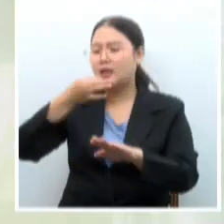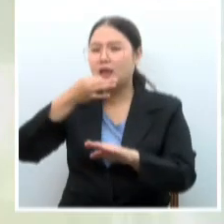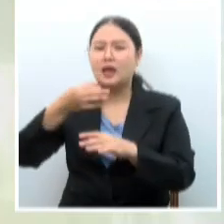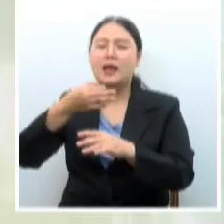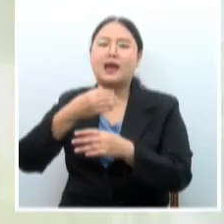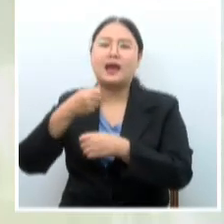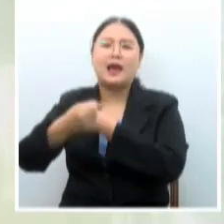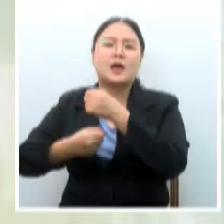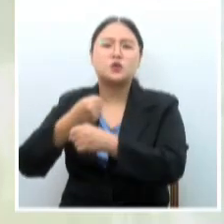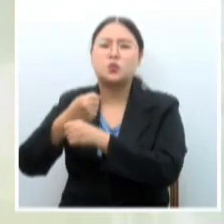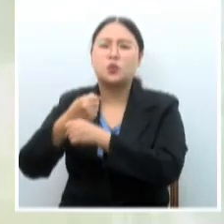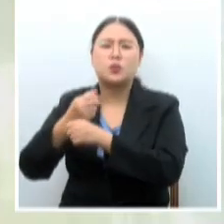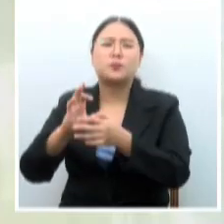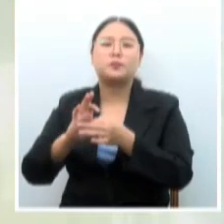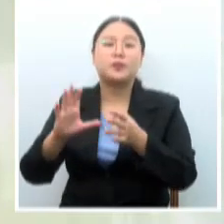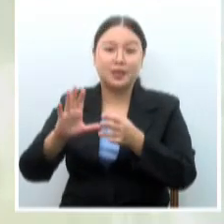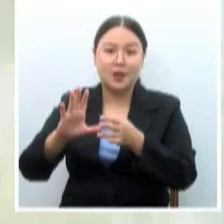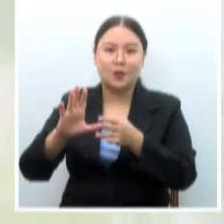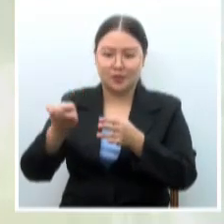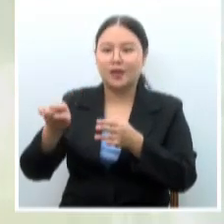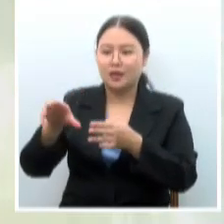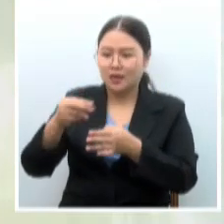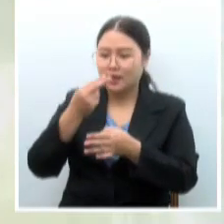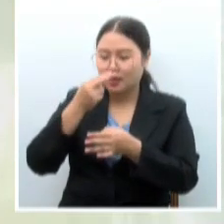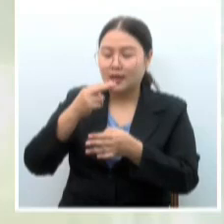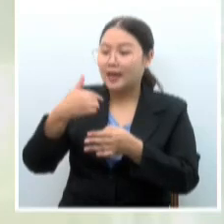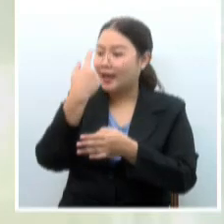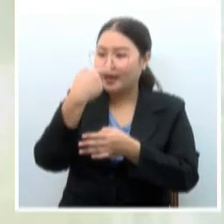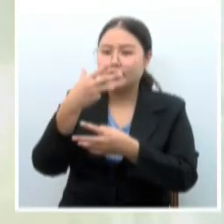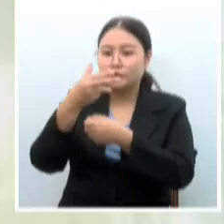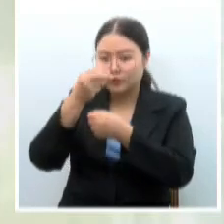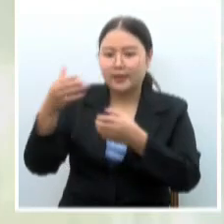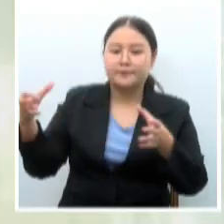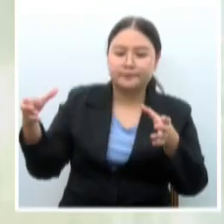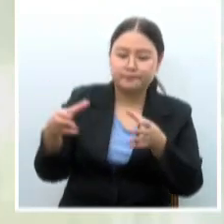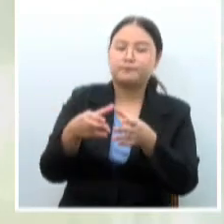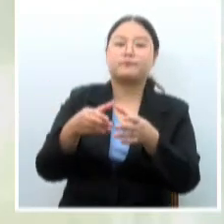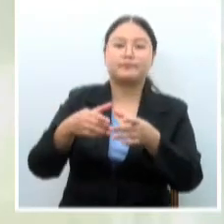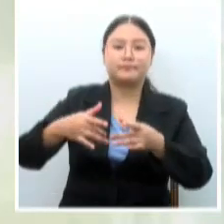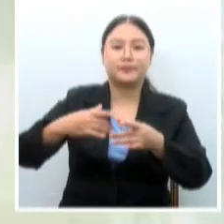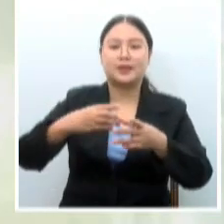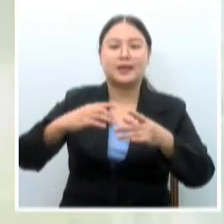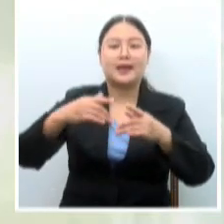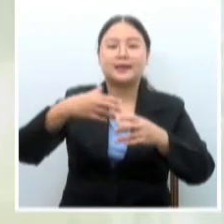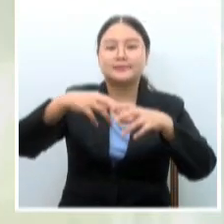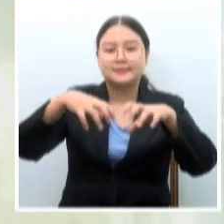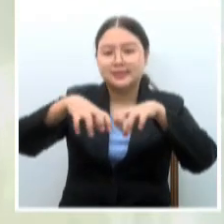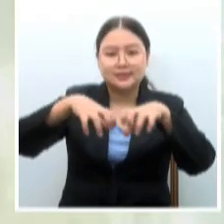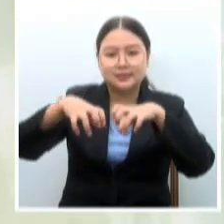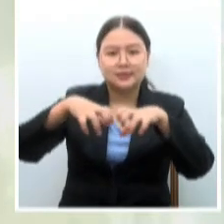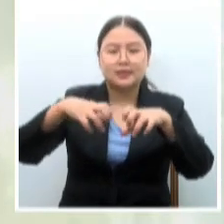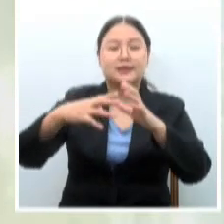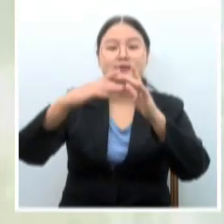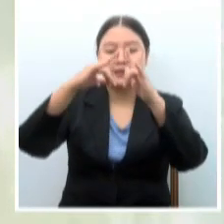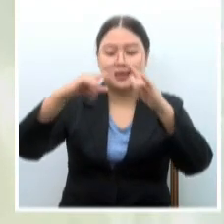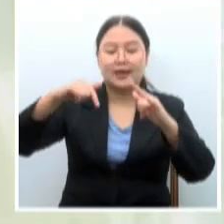มาเป็นศักยภาพที่สำคัญทำให้เราได้เห็นเด็กในวันนี้คุณครูมีอะไรเพิ่มเติมแล้วก็ความประทับใ